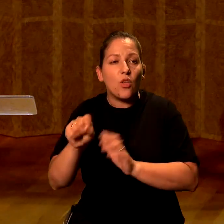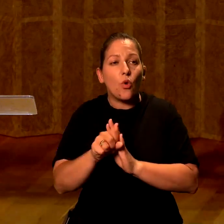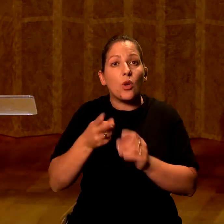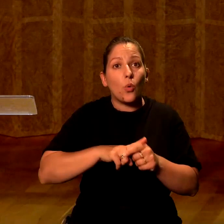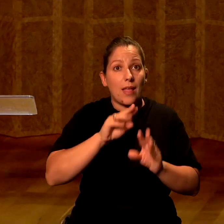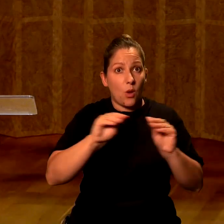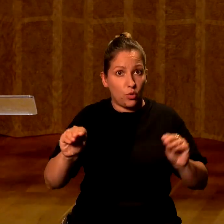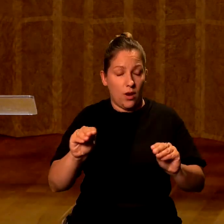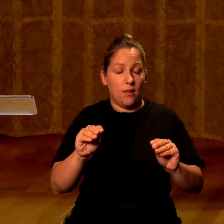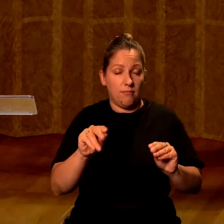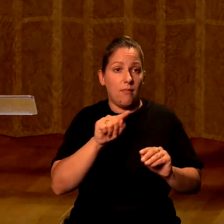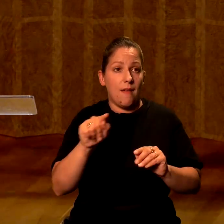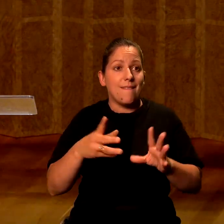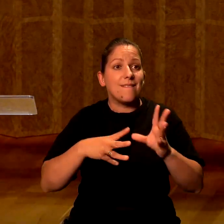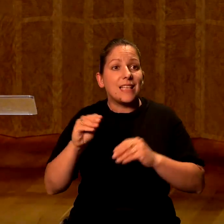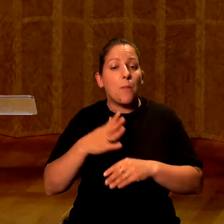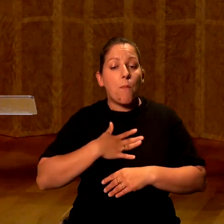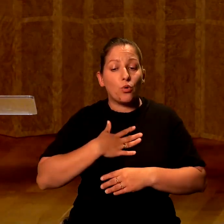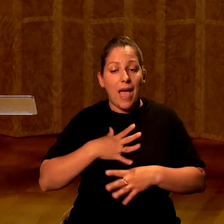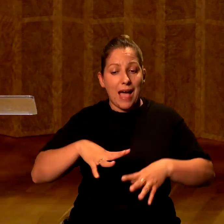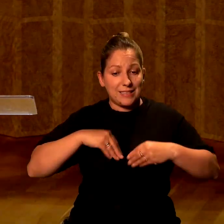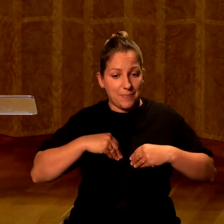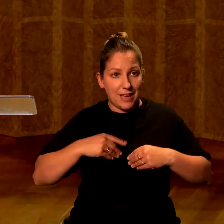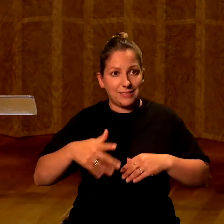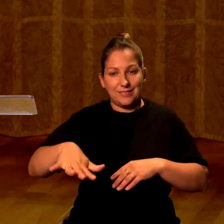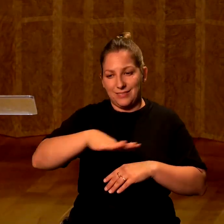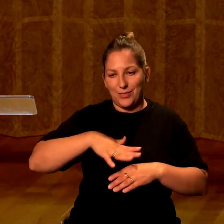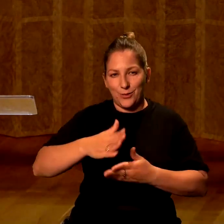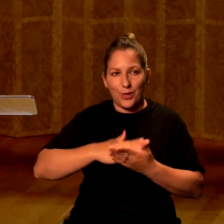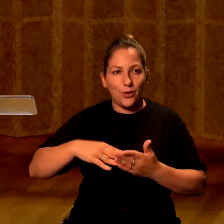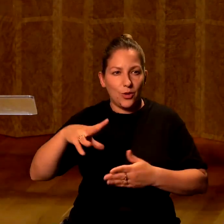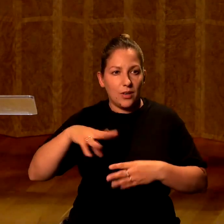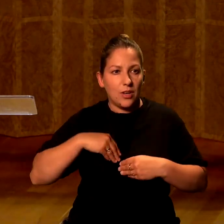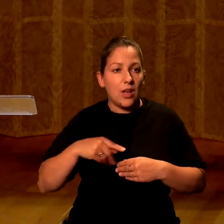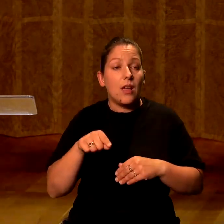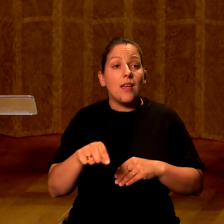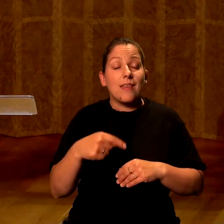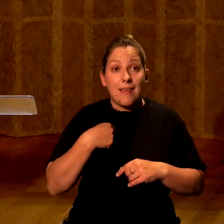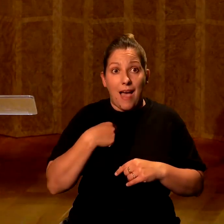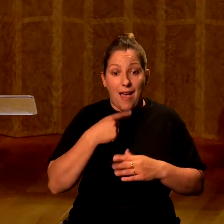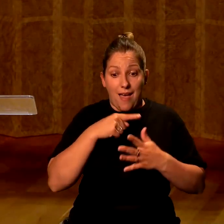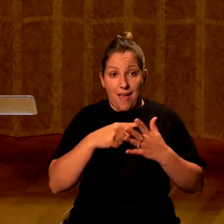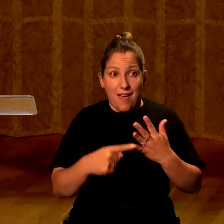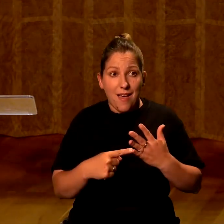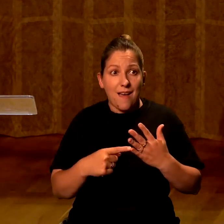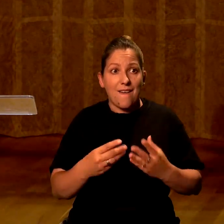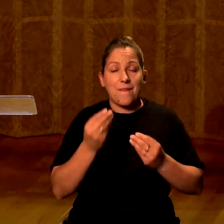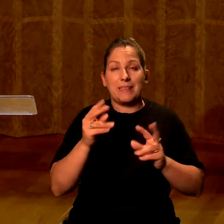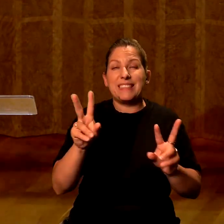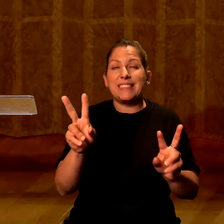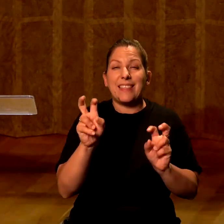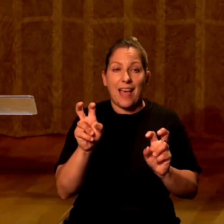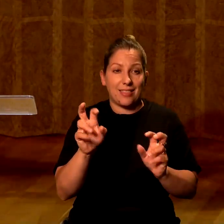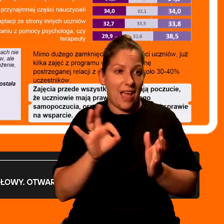ma 36%. Więcej poczucia akceptacji ze strony przynajmniej części, czyli 34%. I ja bym powiedział, że tutaj jest taki wspaniały cytat, na który